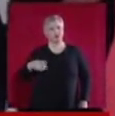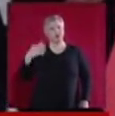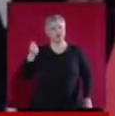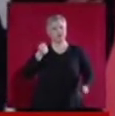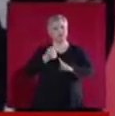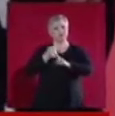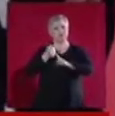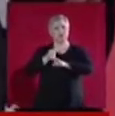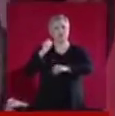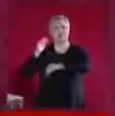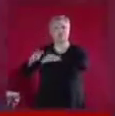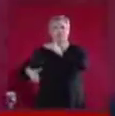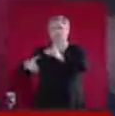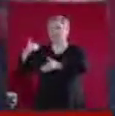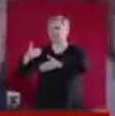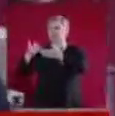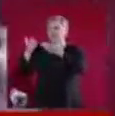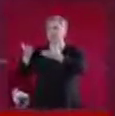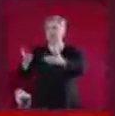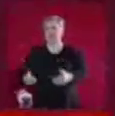δικαιώματα ιωάννα ι